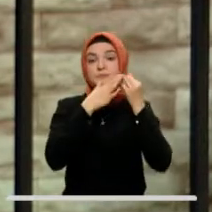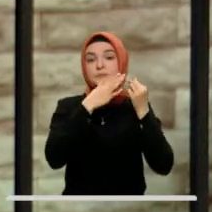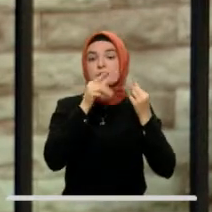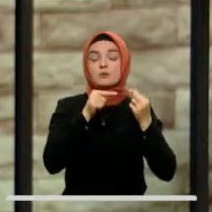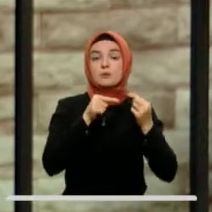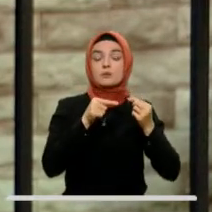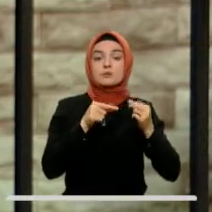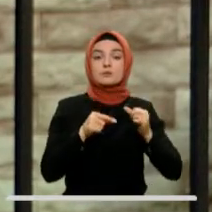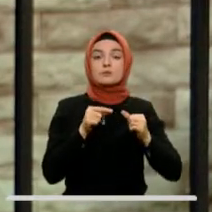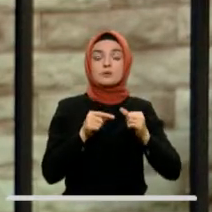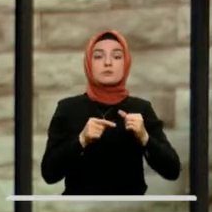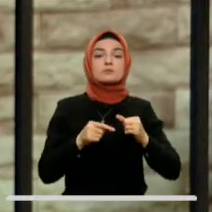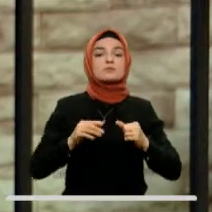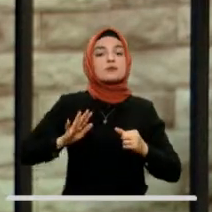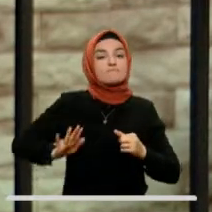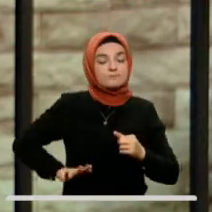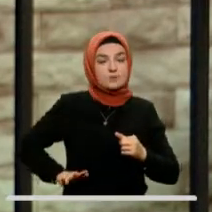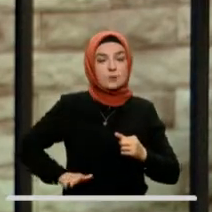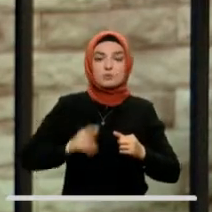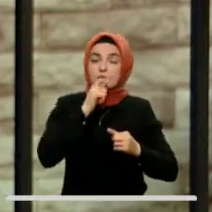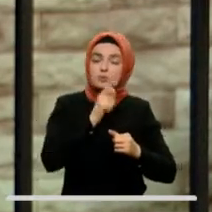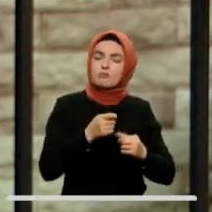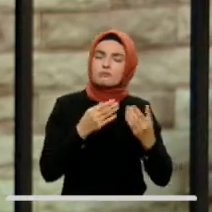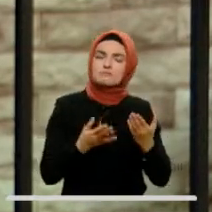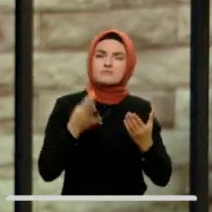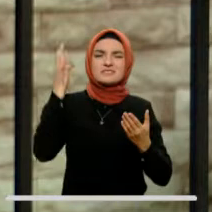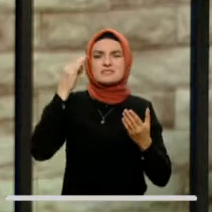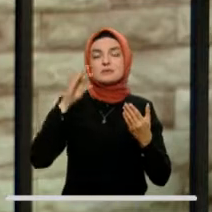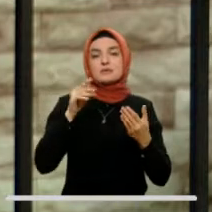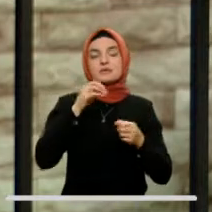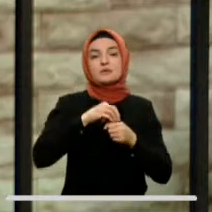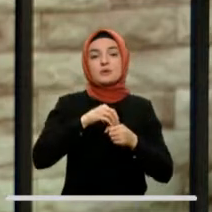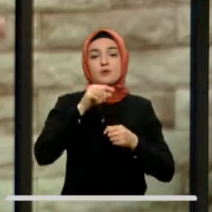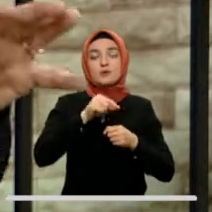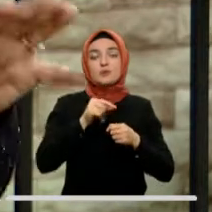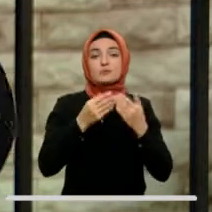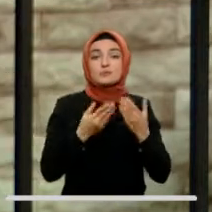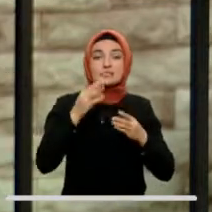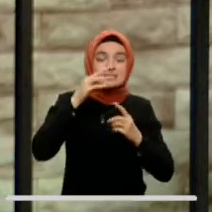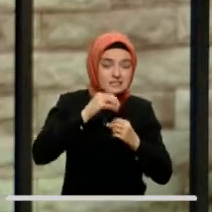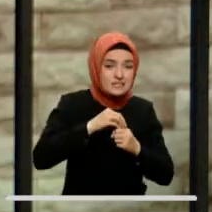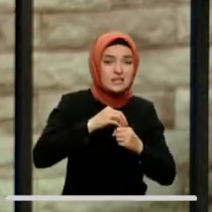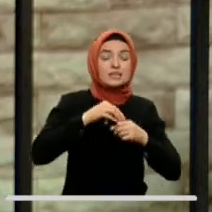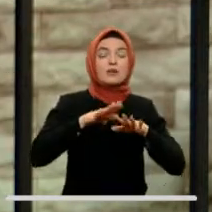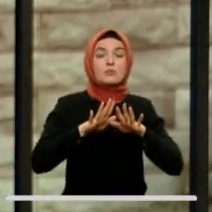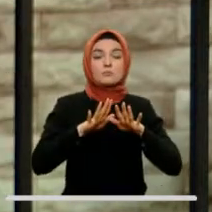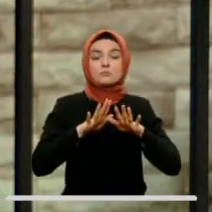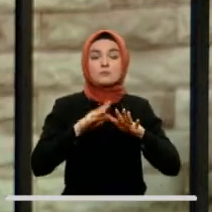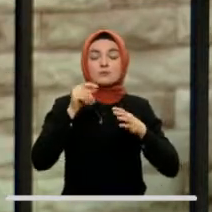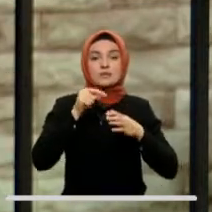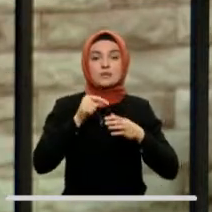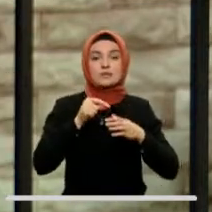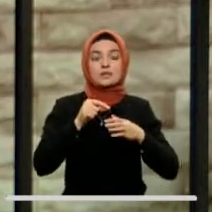burada evlatlara söz geçmediği için çok da orada kriterlere dahil olmuyorlar. Bu ayrı bir konu. Ama şu var,